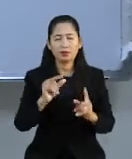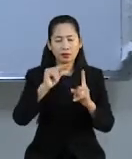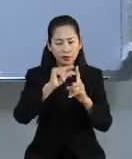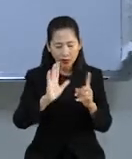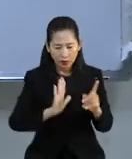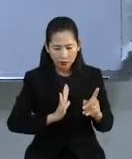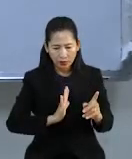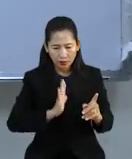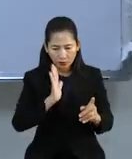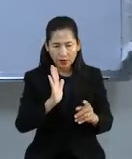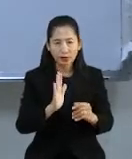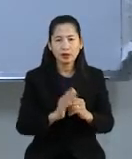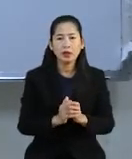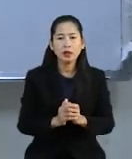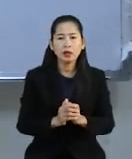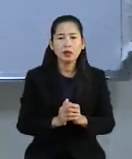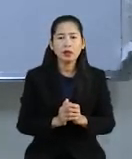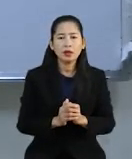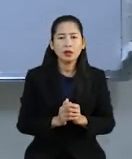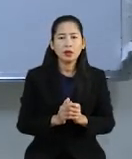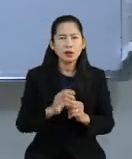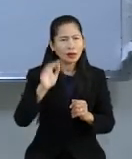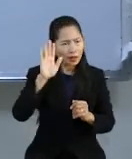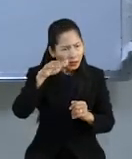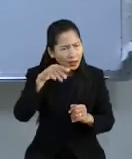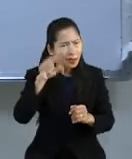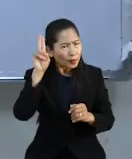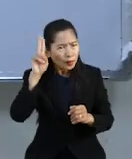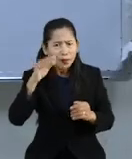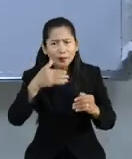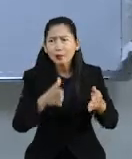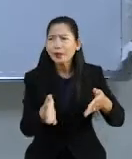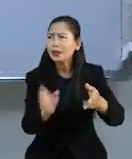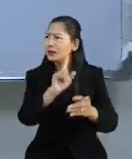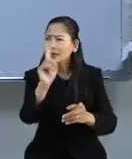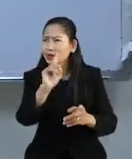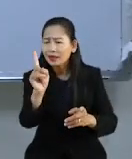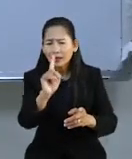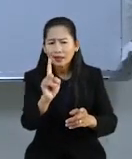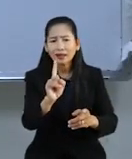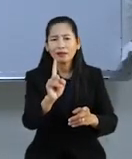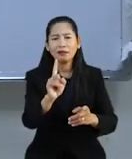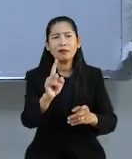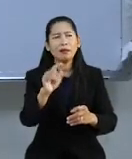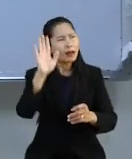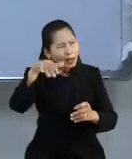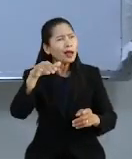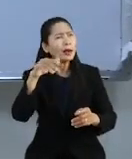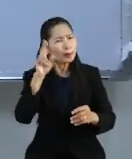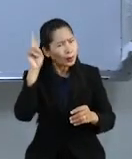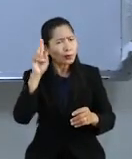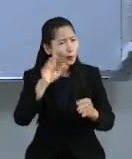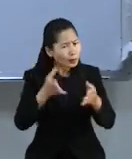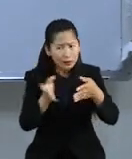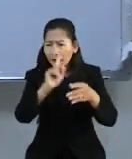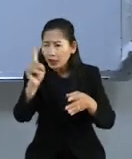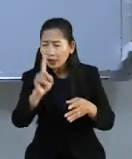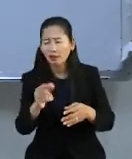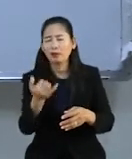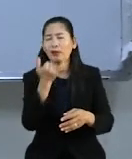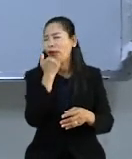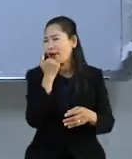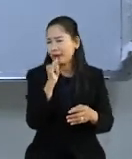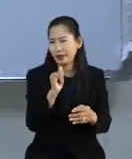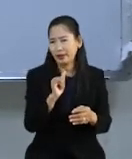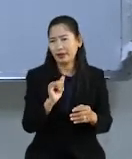sầm nó còn nát bê chập đam từ bầu mày tha e bầu play tay na ấy chẳng xua kề chẳng cứ ập là ó nó còn nát chẳng còn tới chập đam đào sầm nuôn